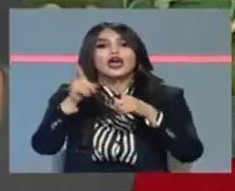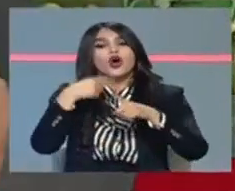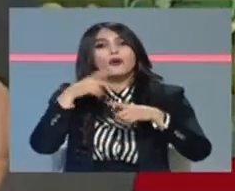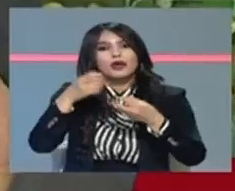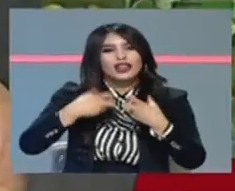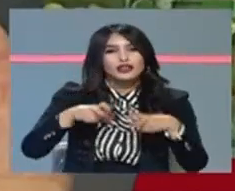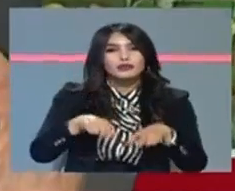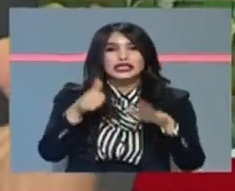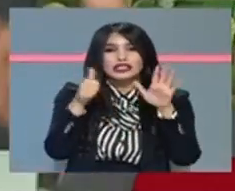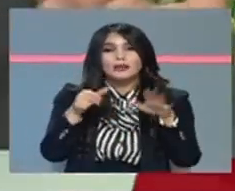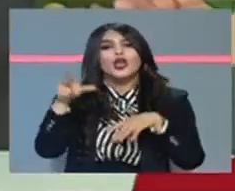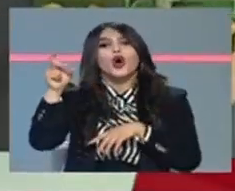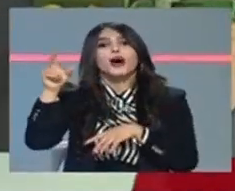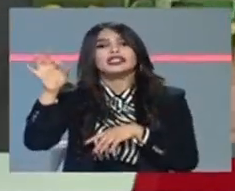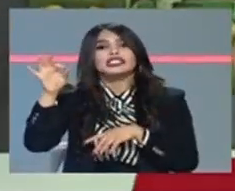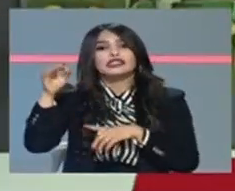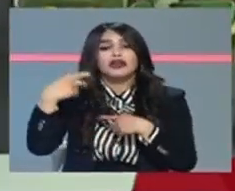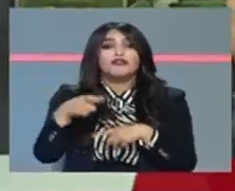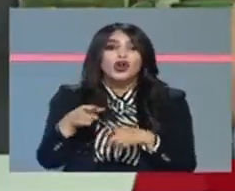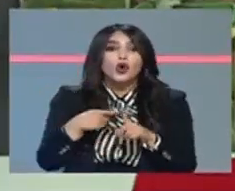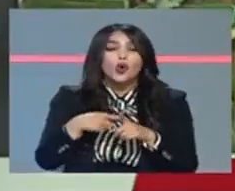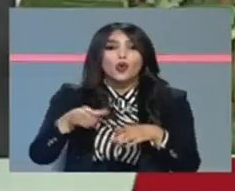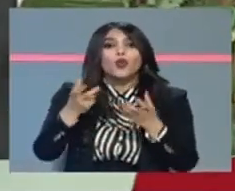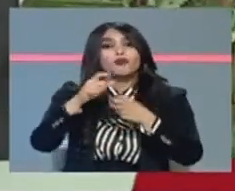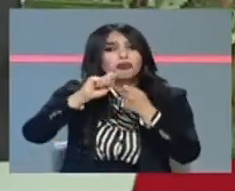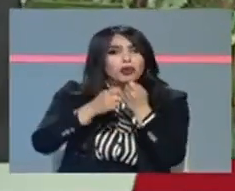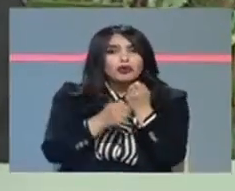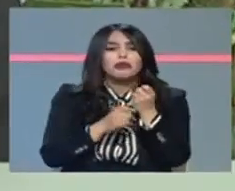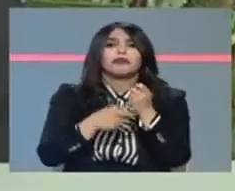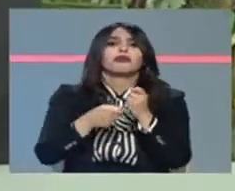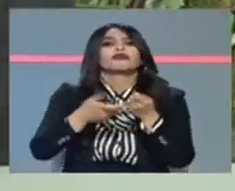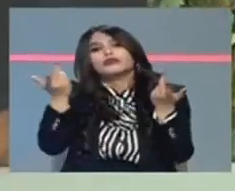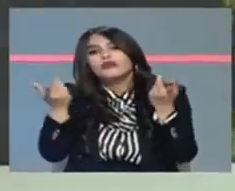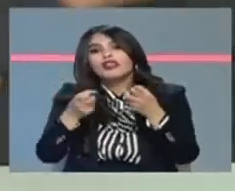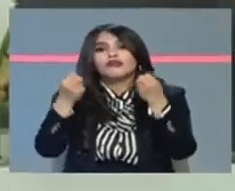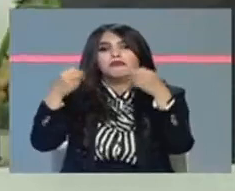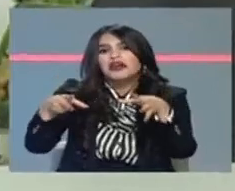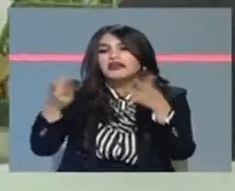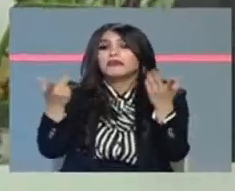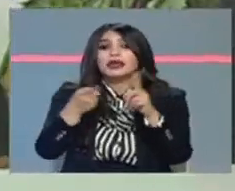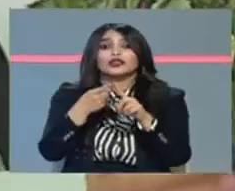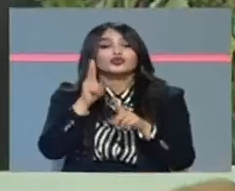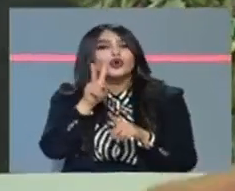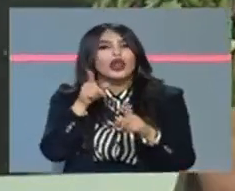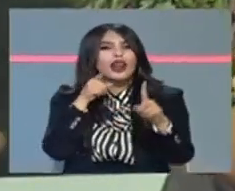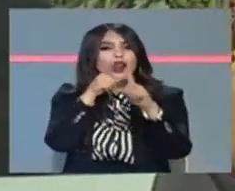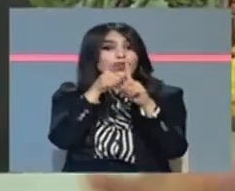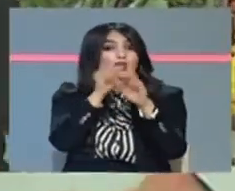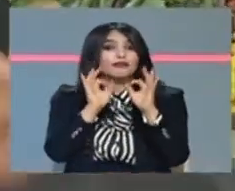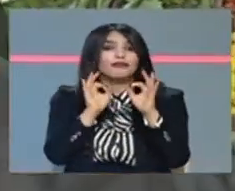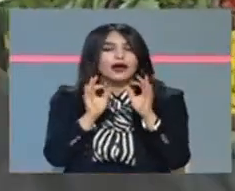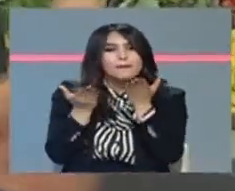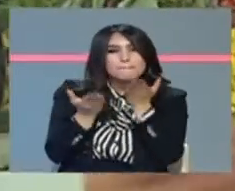العظم ب 650 فرنك، وكي نشوفوا طزينة قنارية بدينار مش ربع ب 800 فرنك، يعني هذه الغاية، الغاية منها انه